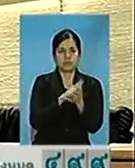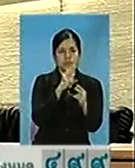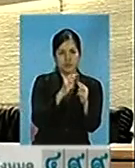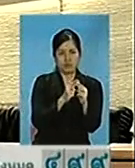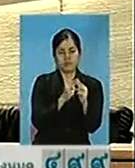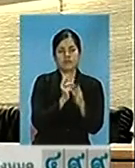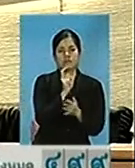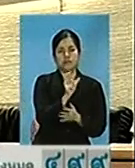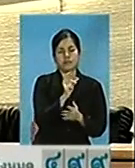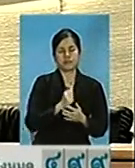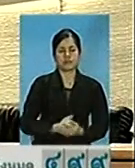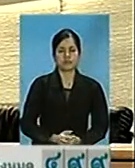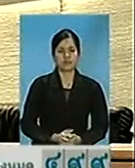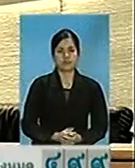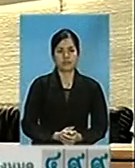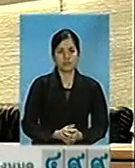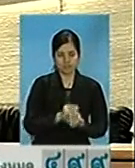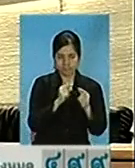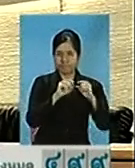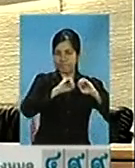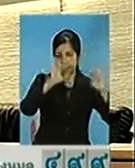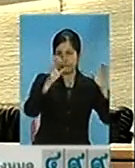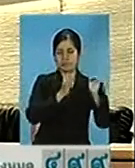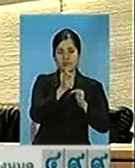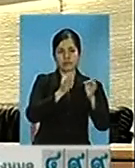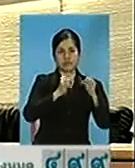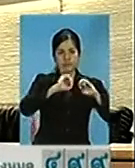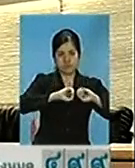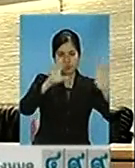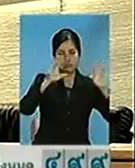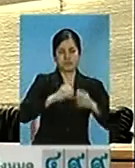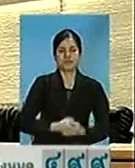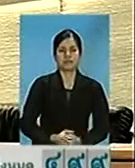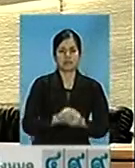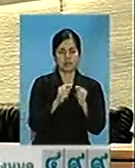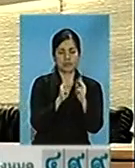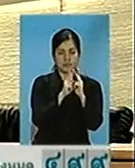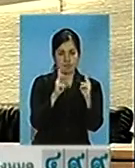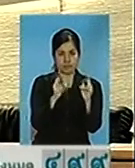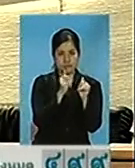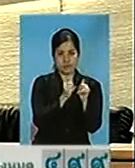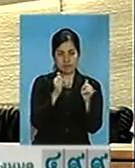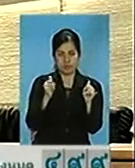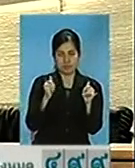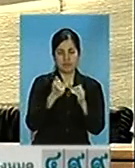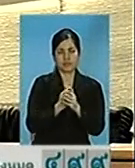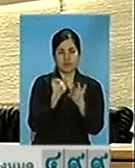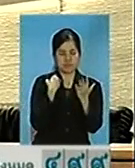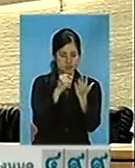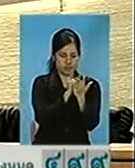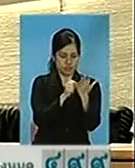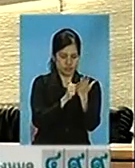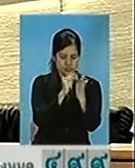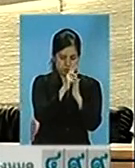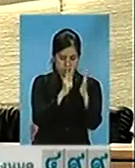ามชัดเจนครับว่ากรรมธิการจะเขียนกฎหมายฉบับ